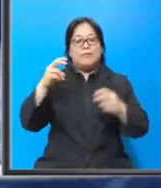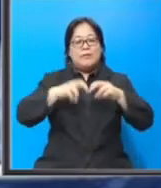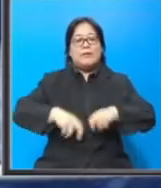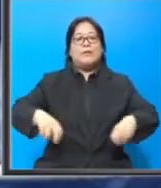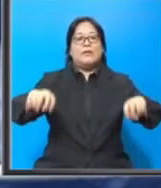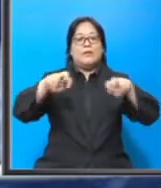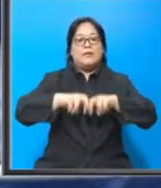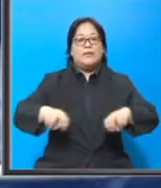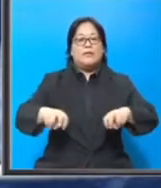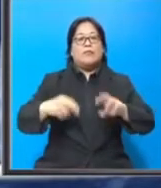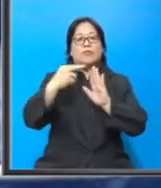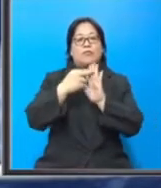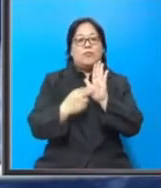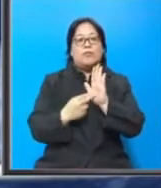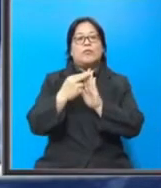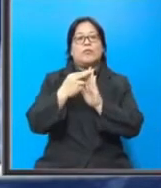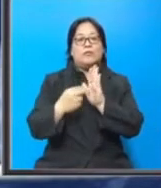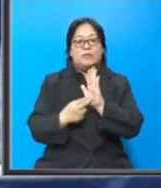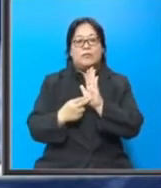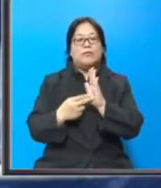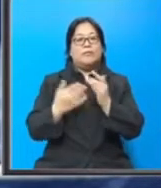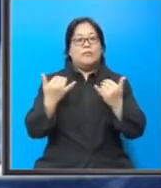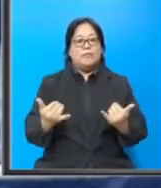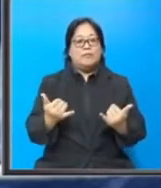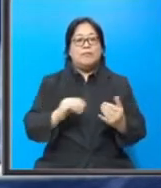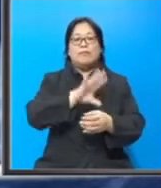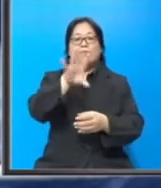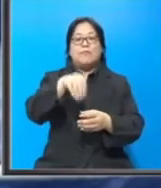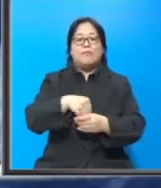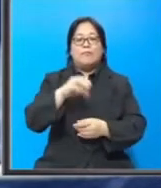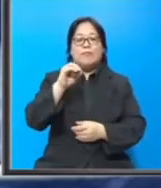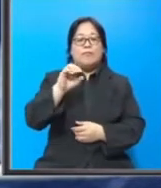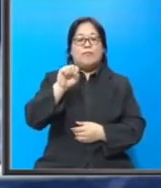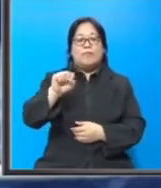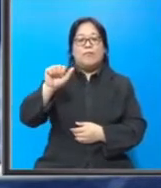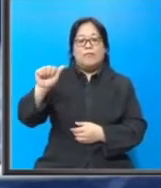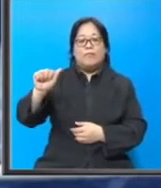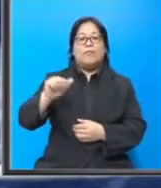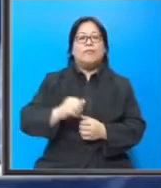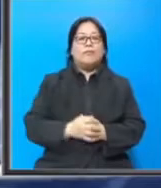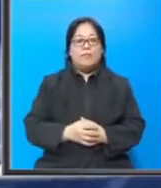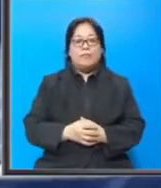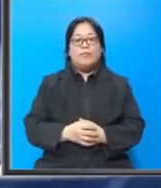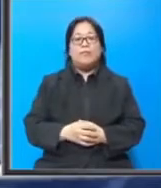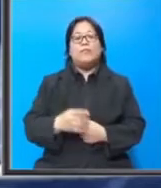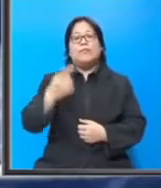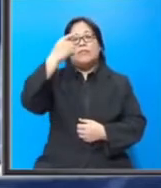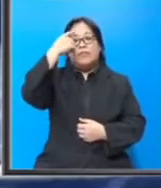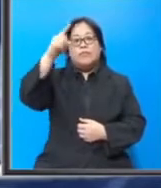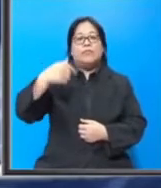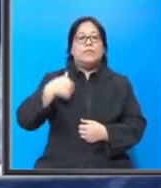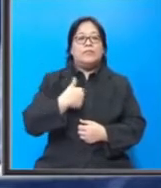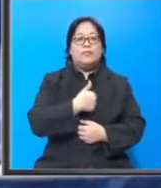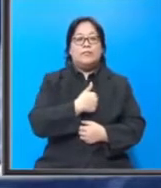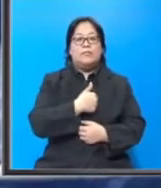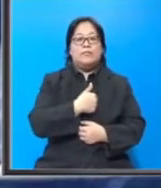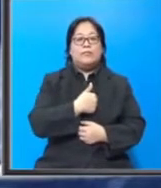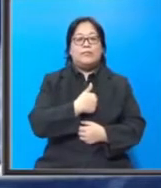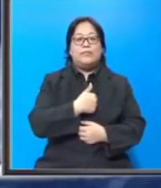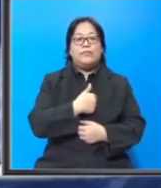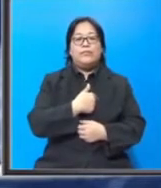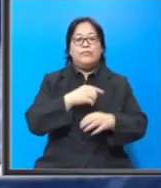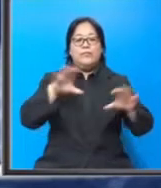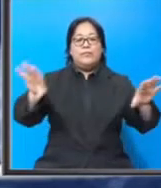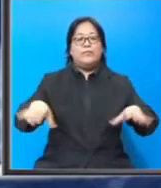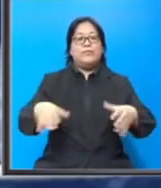mengkaji perundangan-perundangan yang sedia ada, termasuklah OSA, Official Secret Act, untuk kita